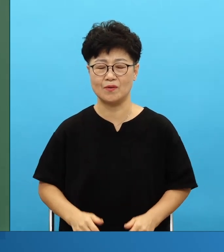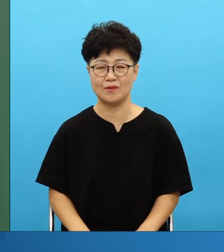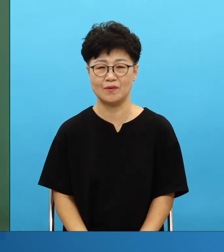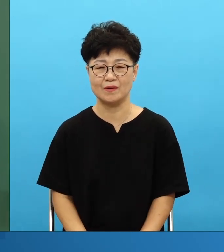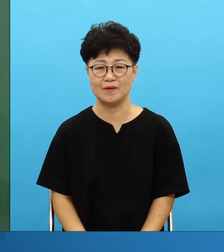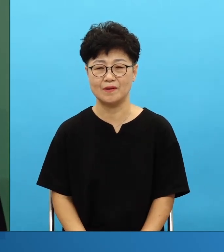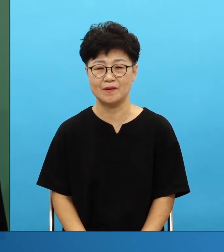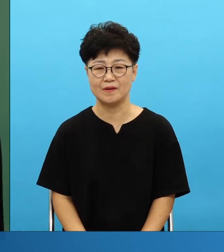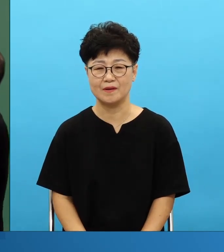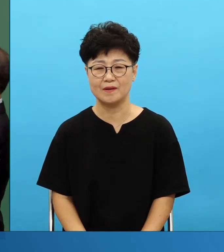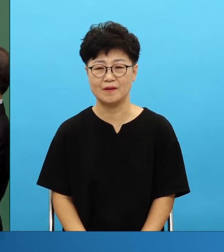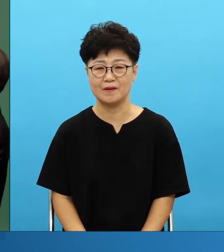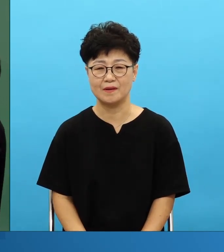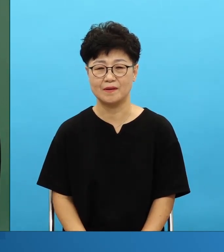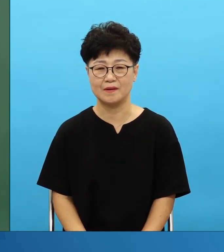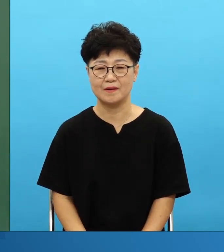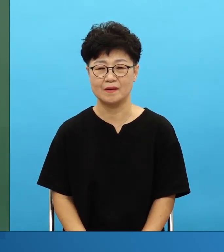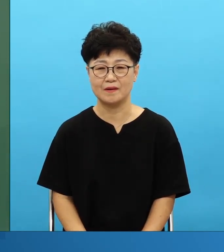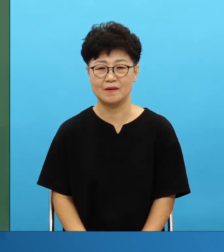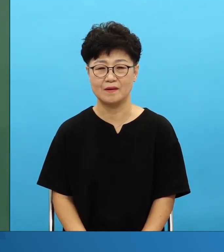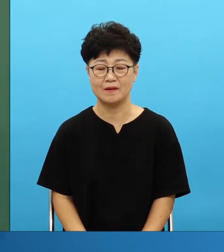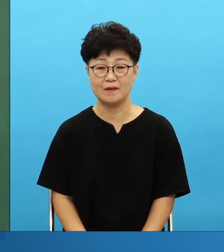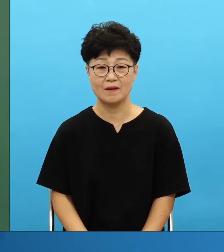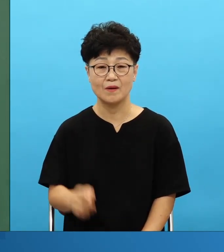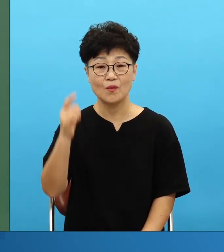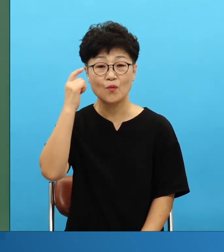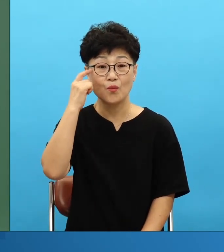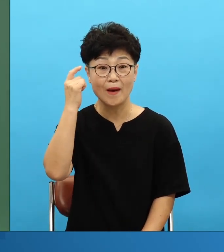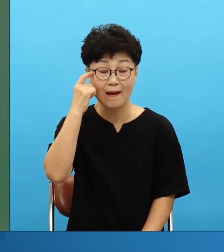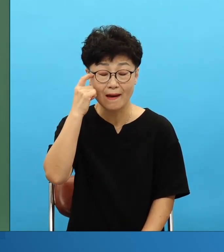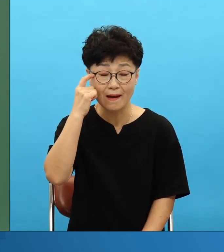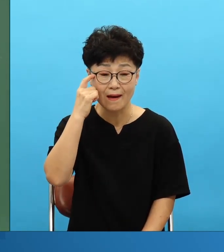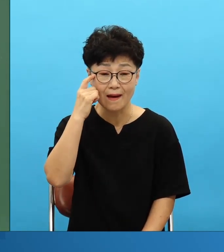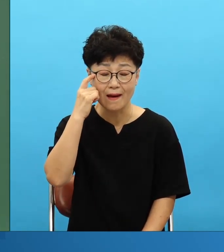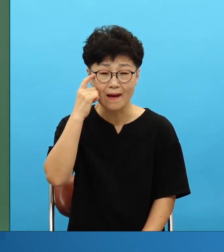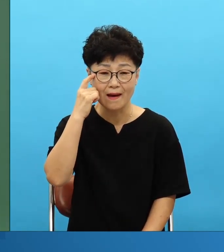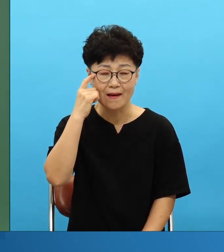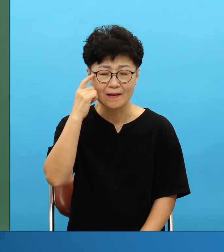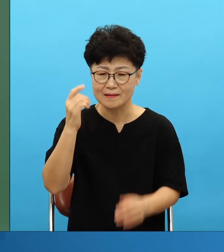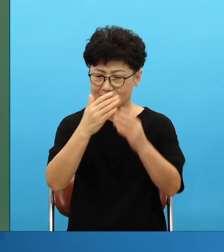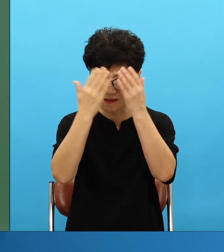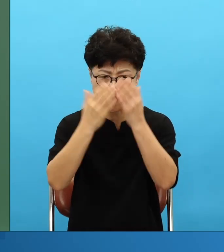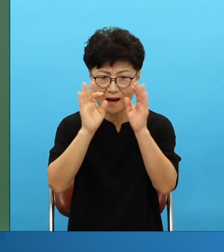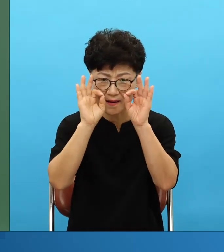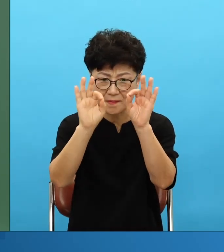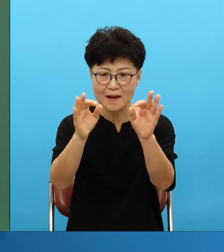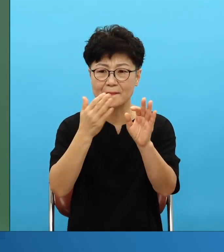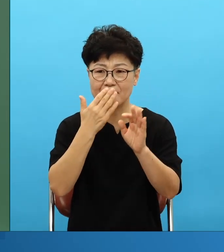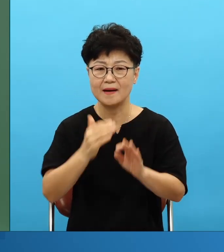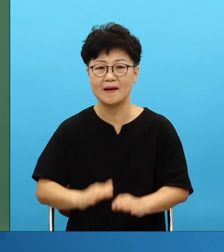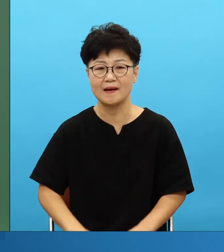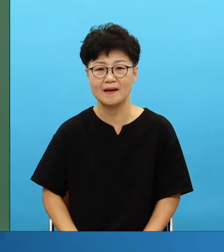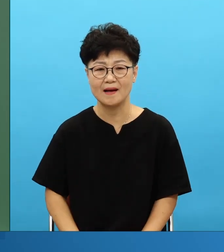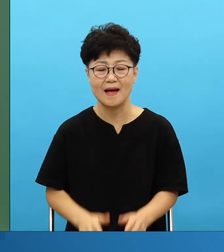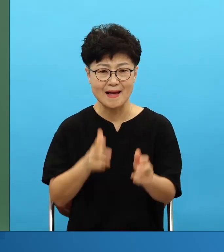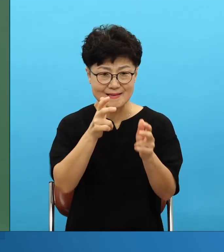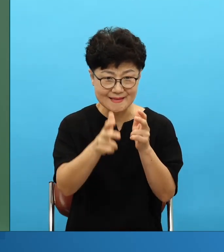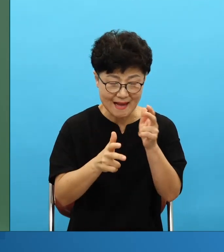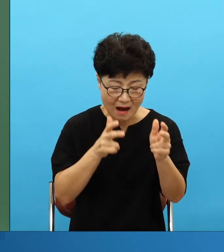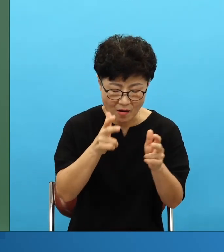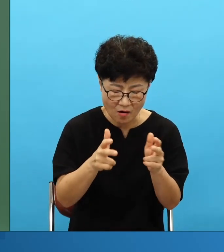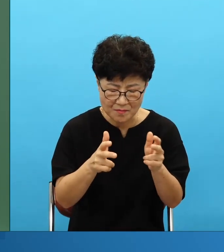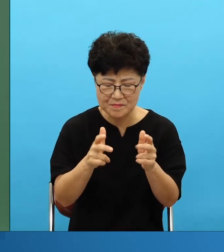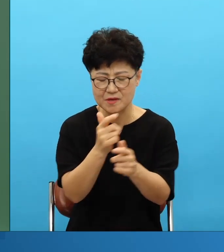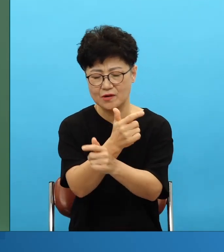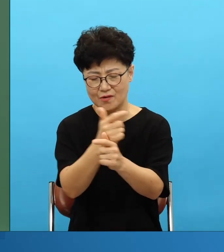excited 왜냐 이게 보이는데 because you can see this. 쉽게 말하면 이걸 만드는 거예요. And so honestly speaking, you are 사업도 making 이렇게 해야 돼요. this. Even run your businesses